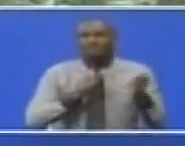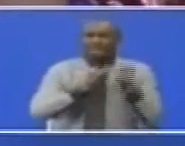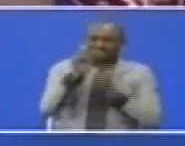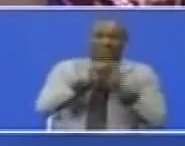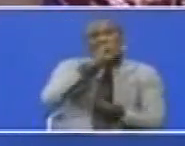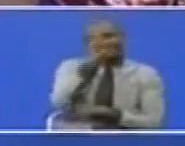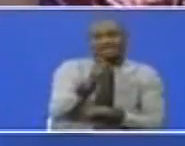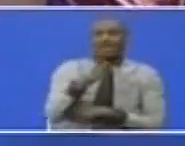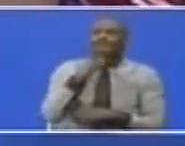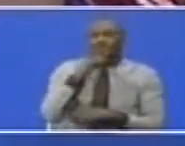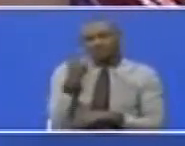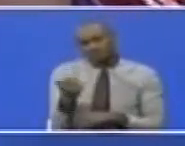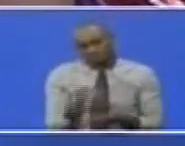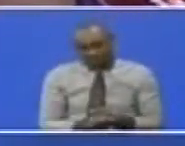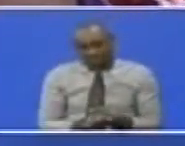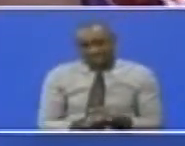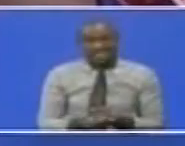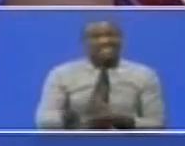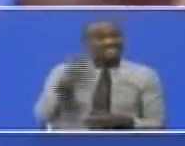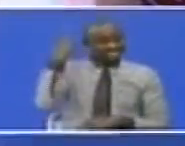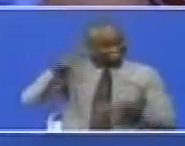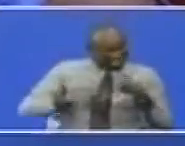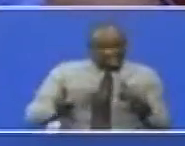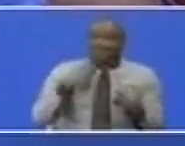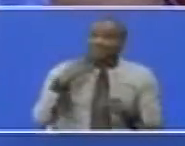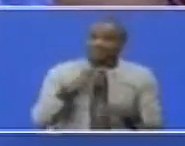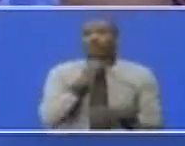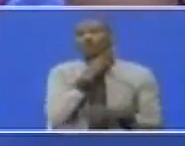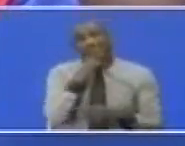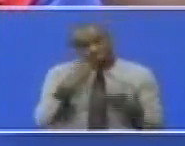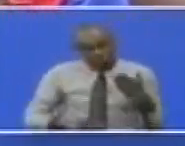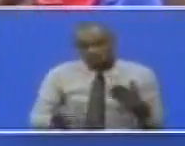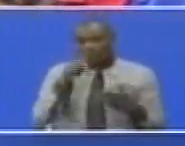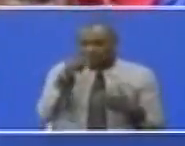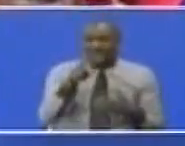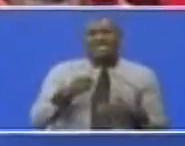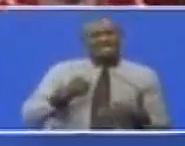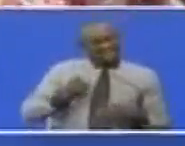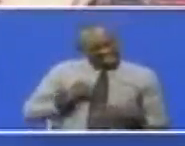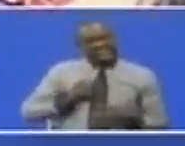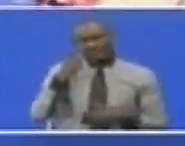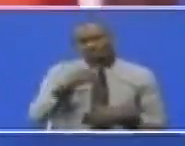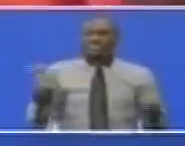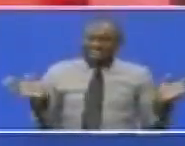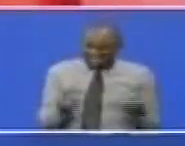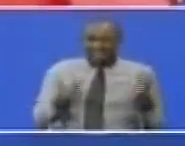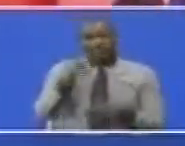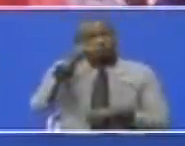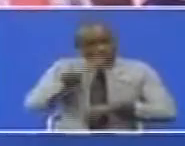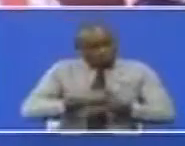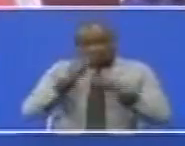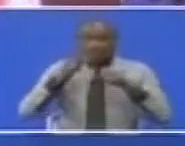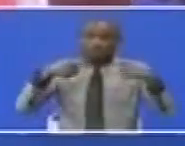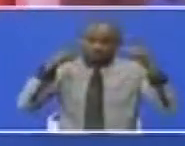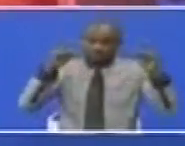vijana. Miaka kadhaa iliyopita, mbiu iliyosikika kwa sauti kuu ni ile ya mtoto wa kike kuhimizwa kwenda shule ili kuboresha